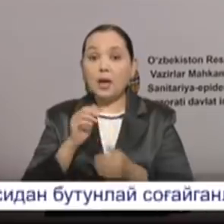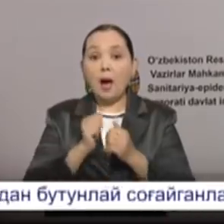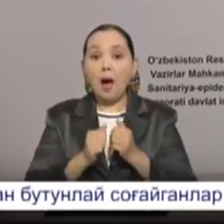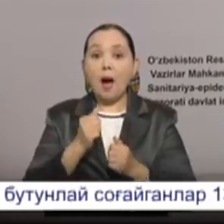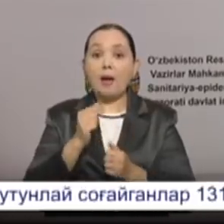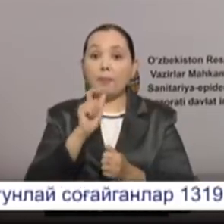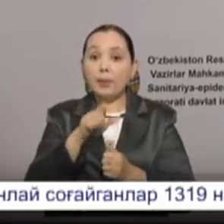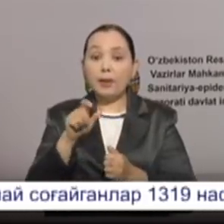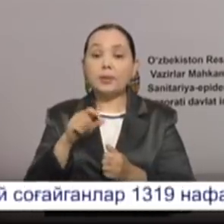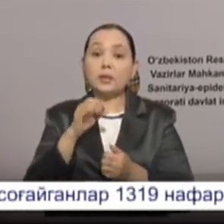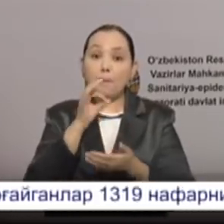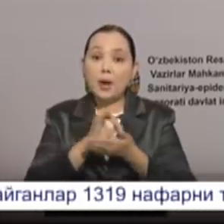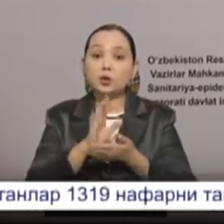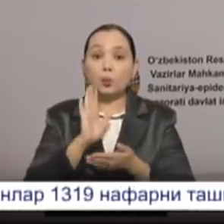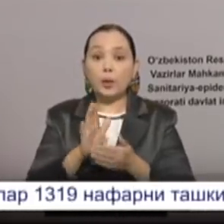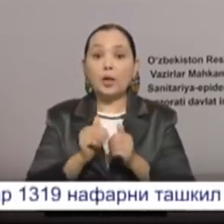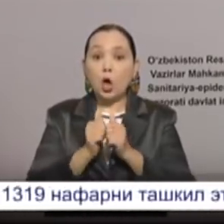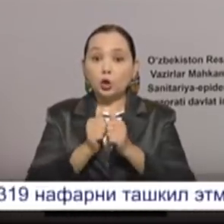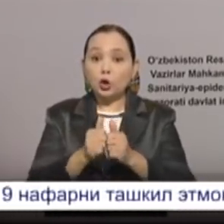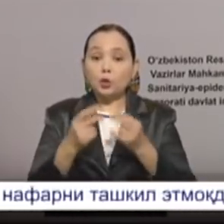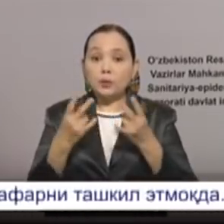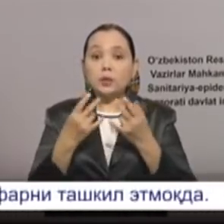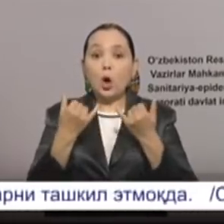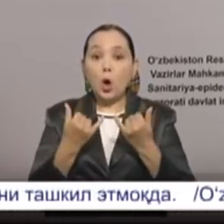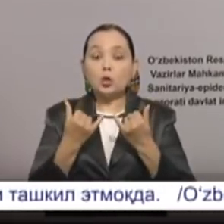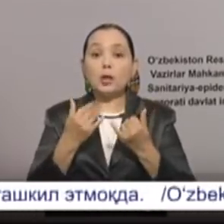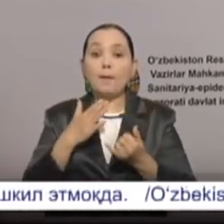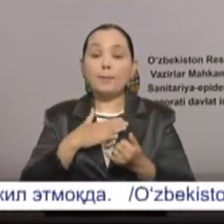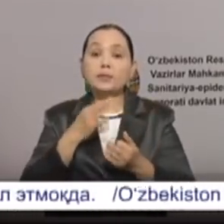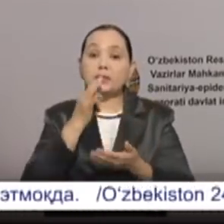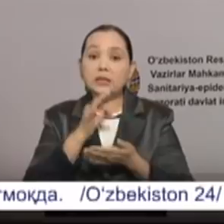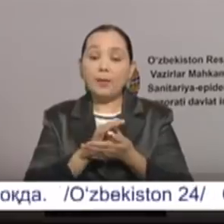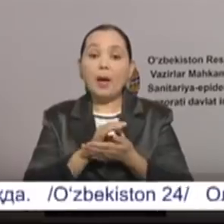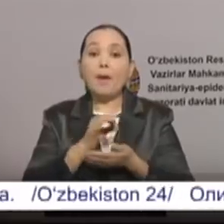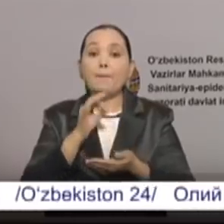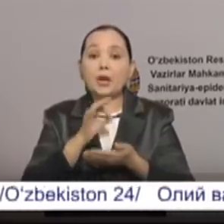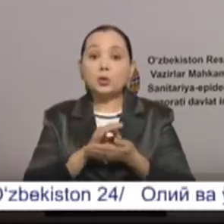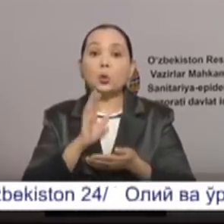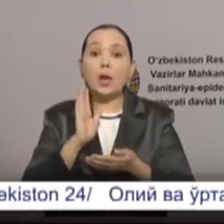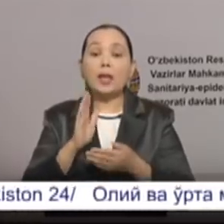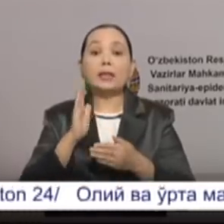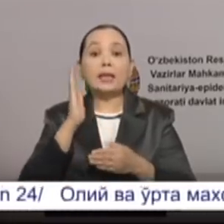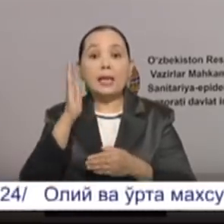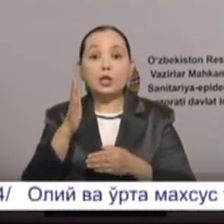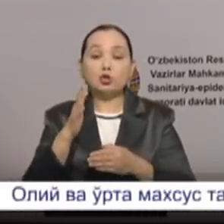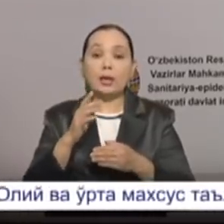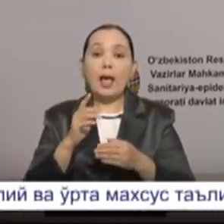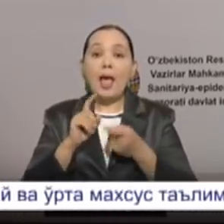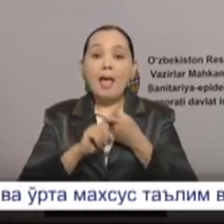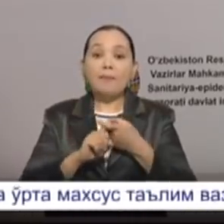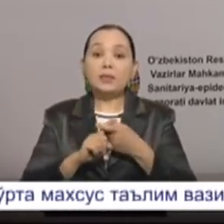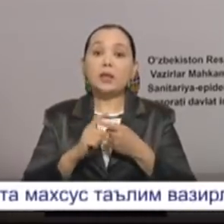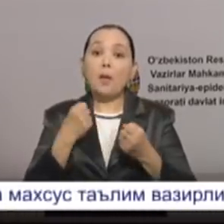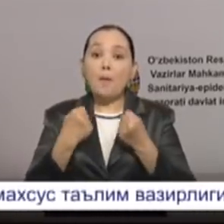birimiz mas'uliyat bilan yondashishimiz kerak. Hozir bizning zimmamizdagi mas'uliyat keyinchalik epidemik